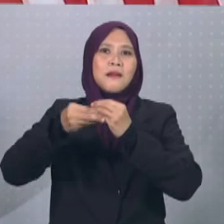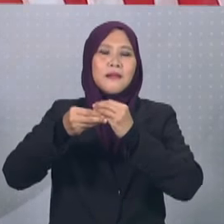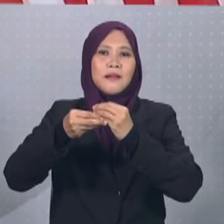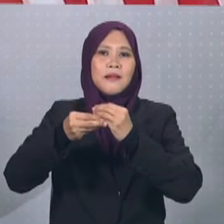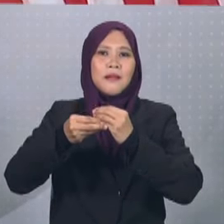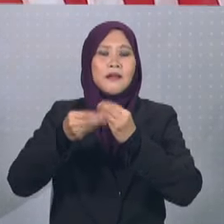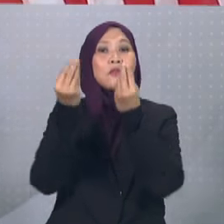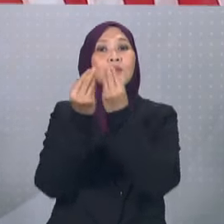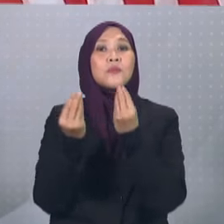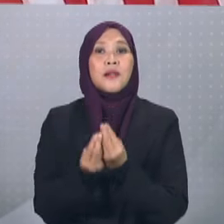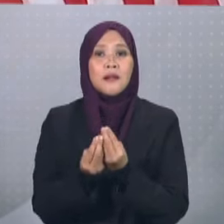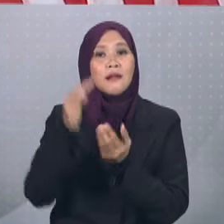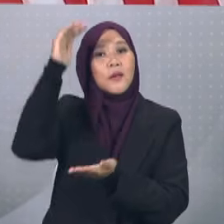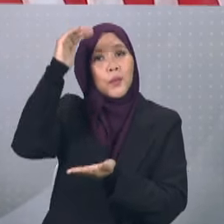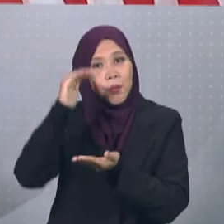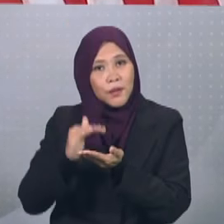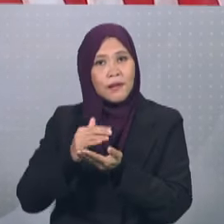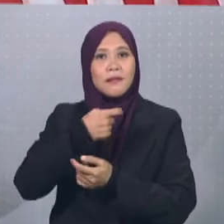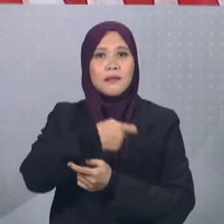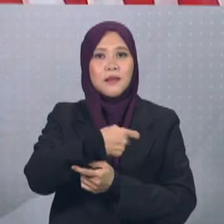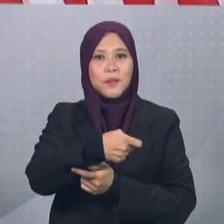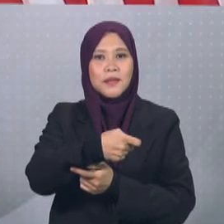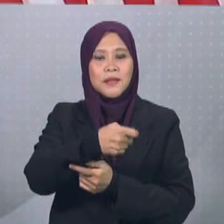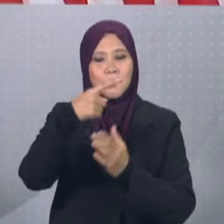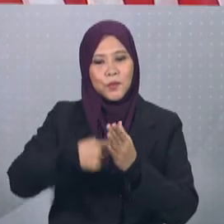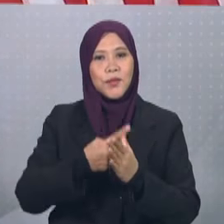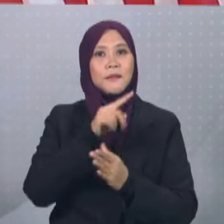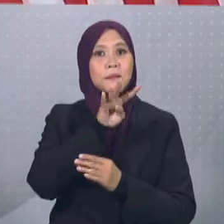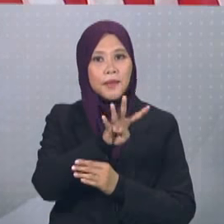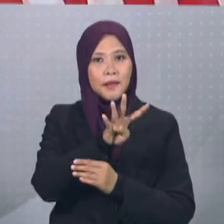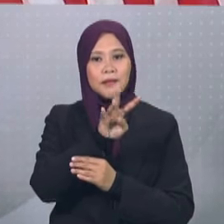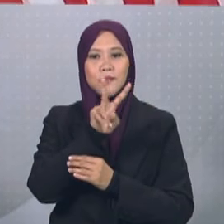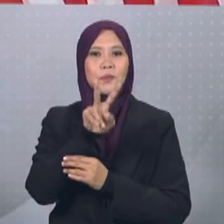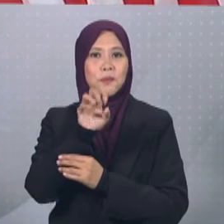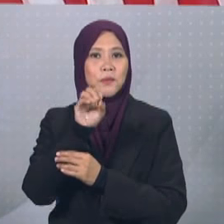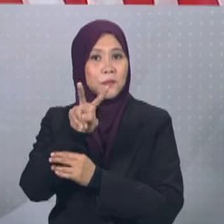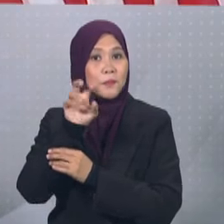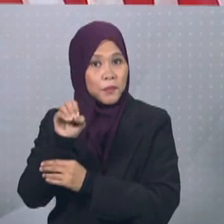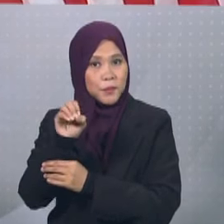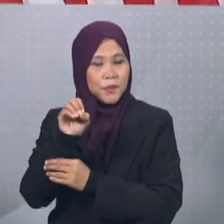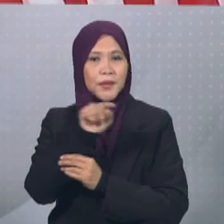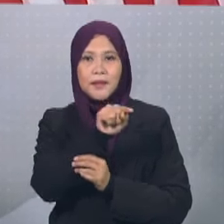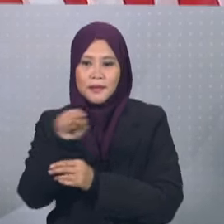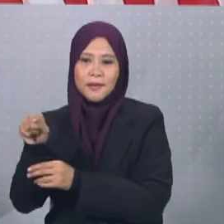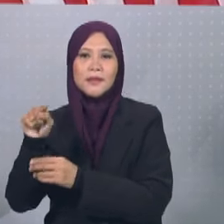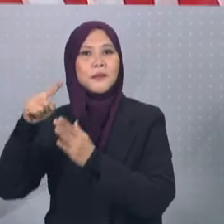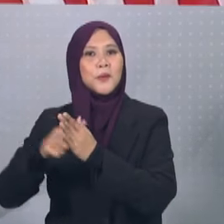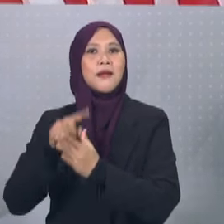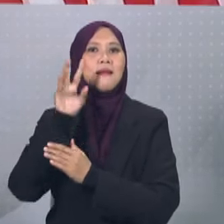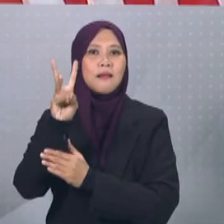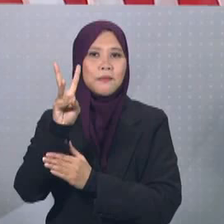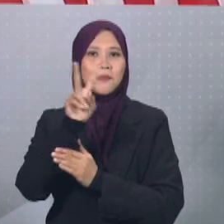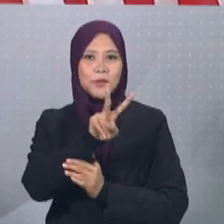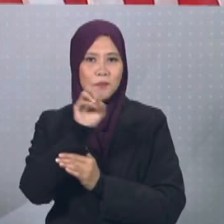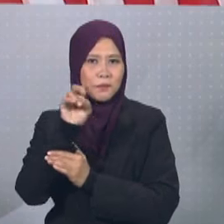bersamaan dengan amount pengurangan sewa tersebut bagi bulan April 2020 sehingga Jun